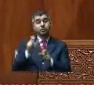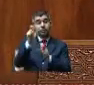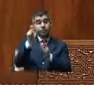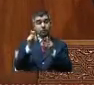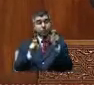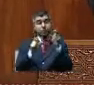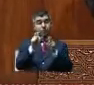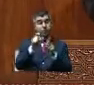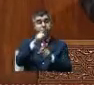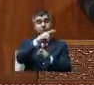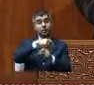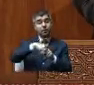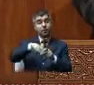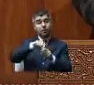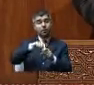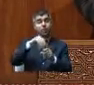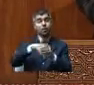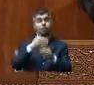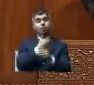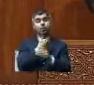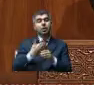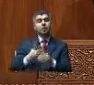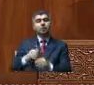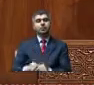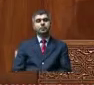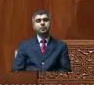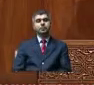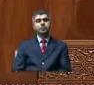السيدات والسادة المستشارين المحترمين،